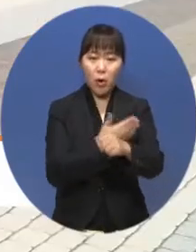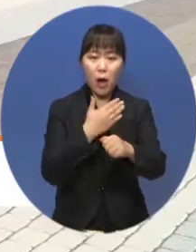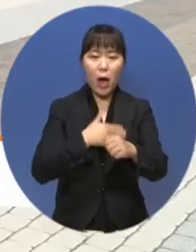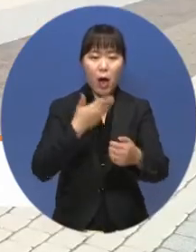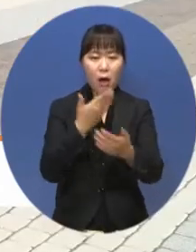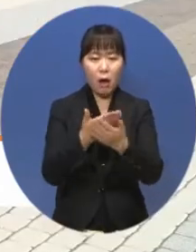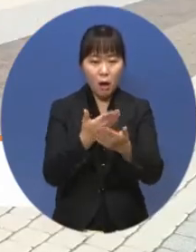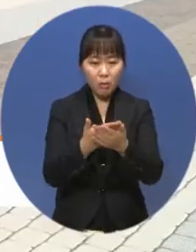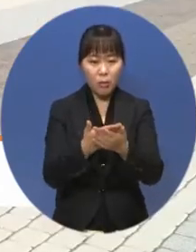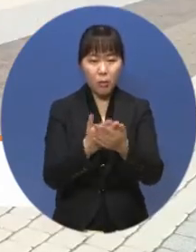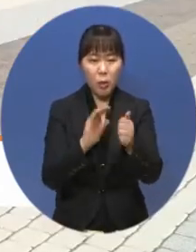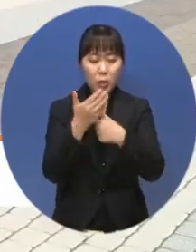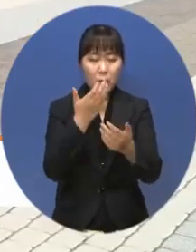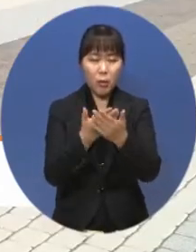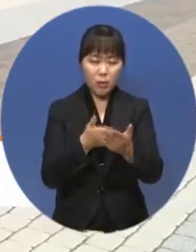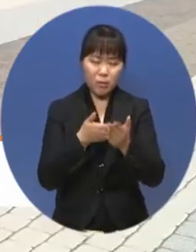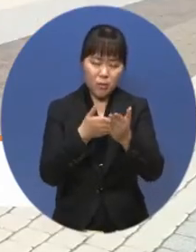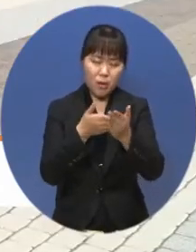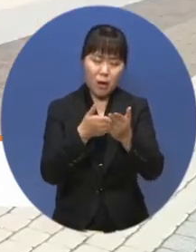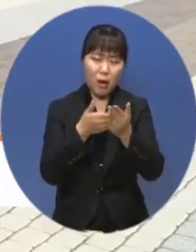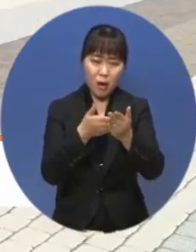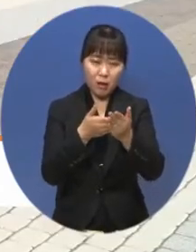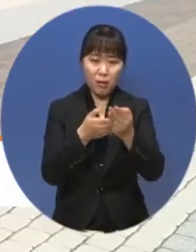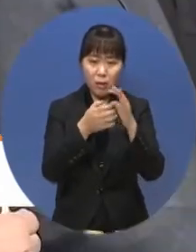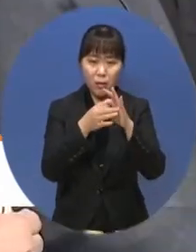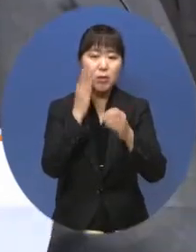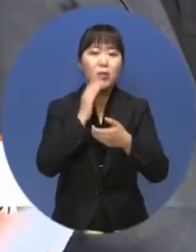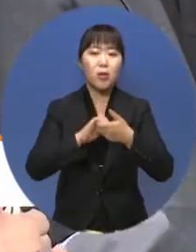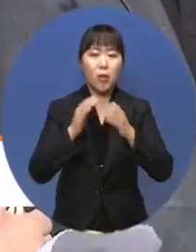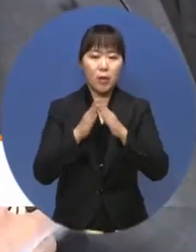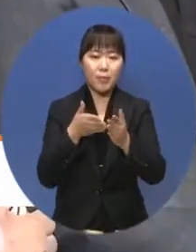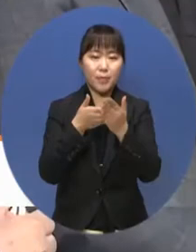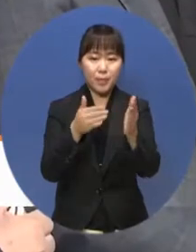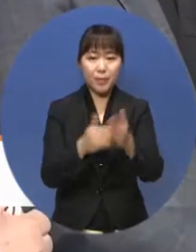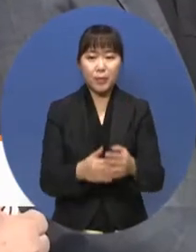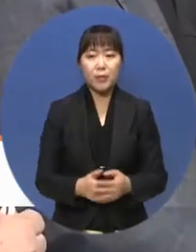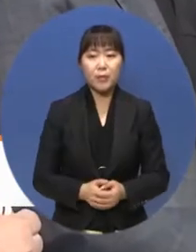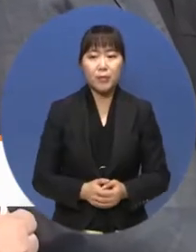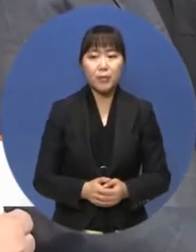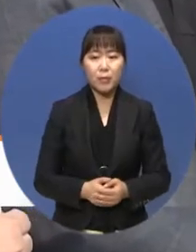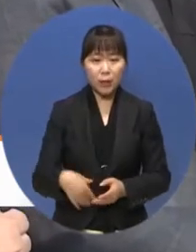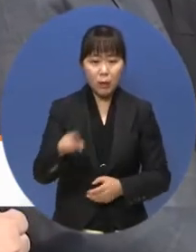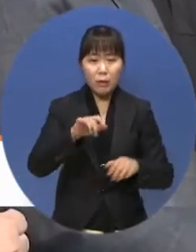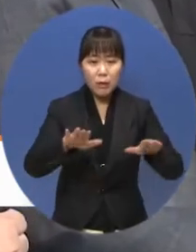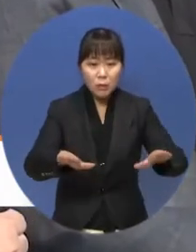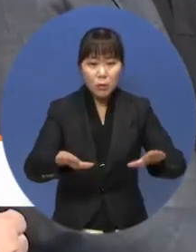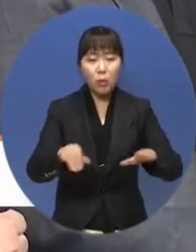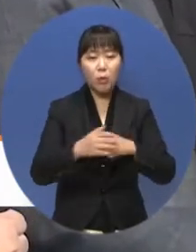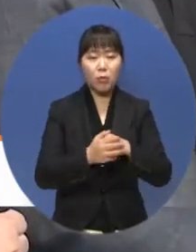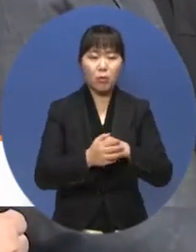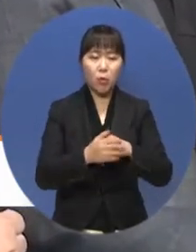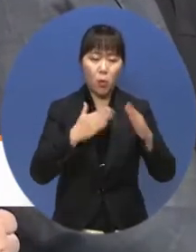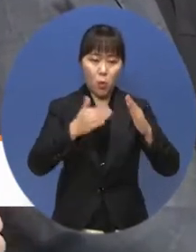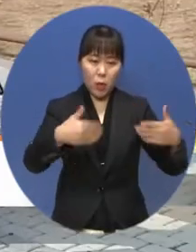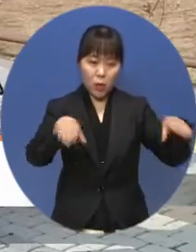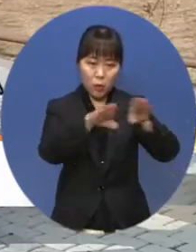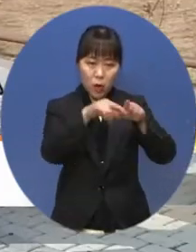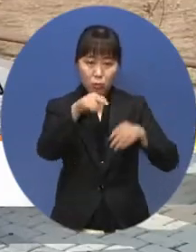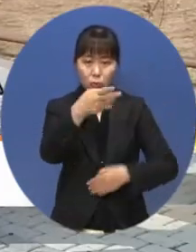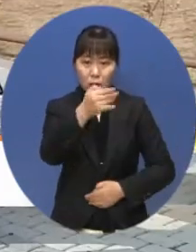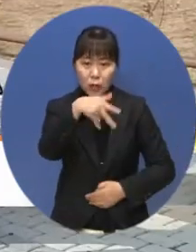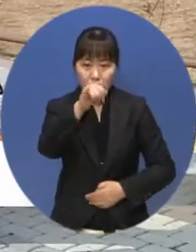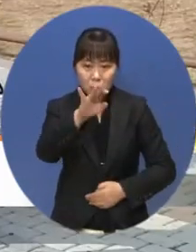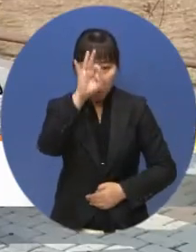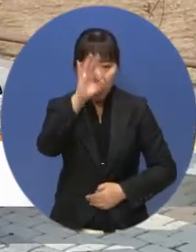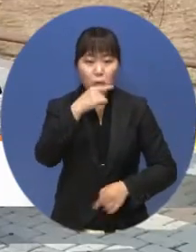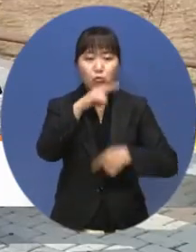보장해달라며 개선을 촉구하는 진정을 청와대에 제기했습니다. 이들은 아직도 많은 공공기관 누리집에서